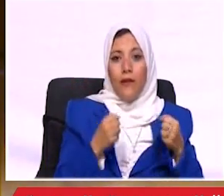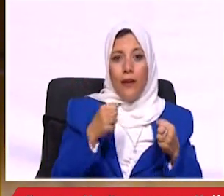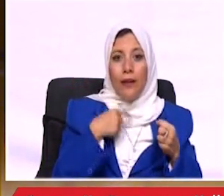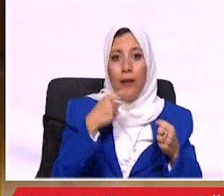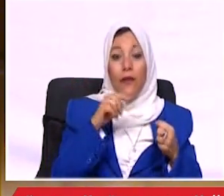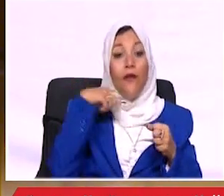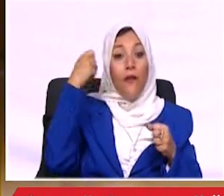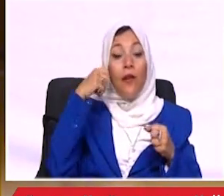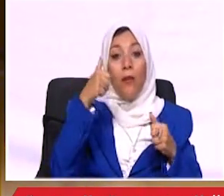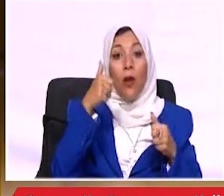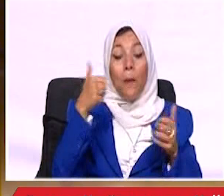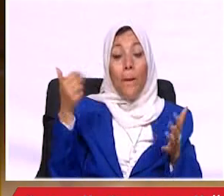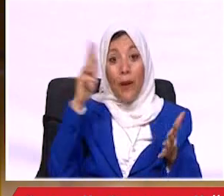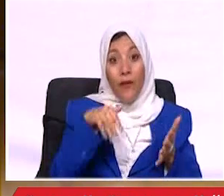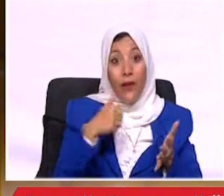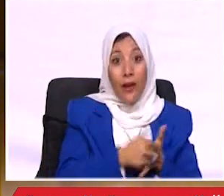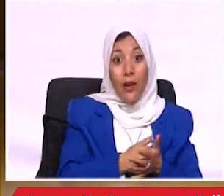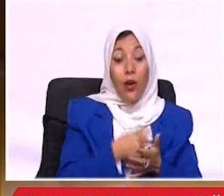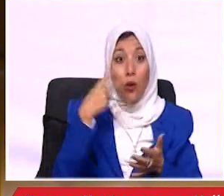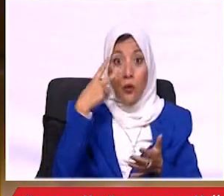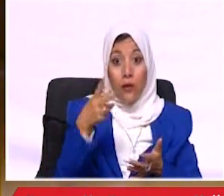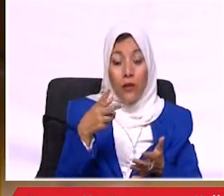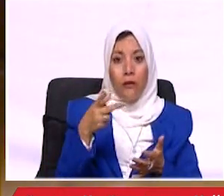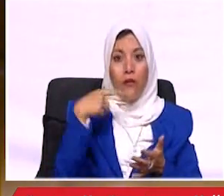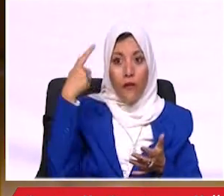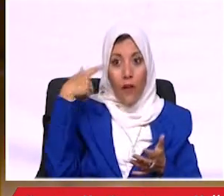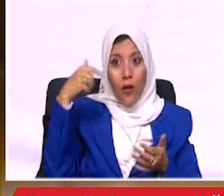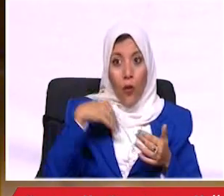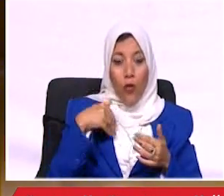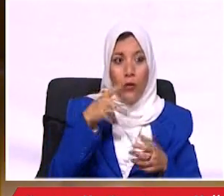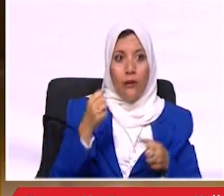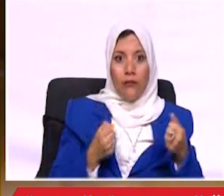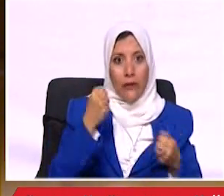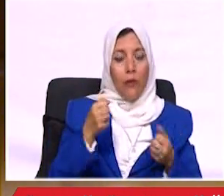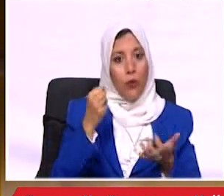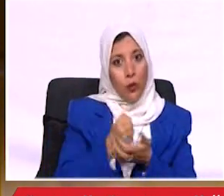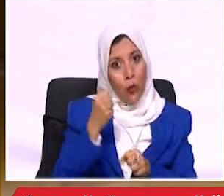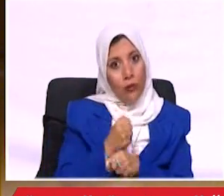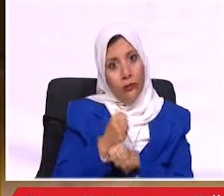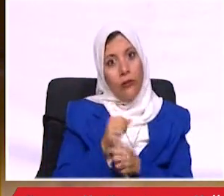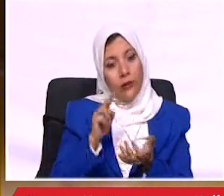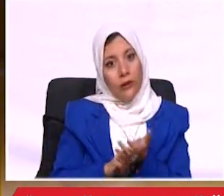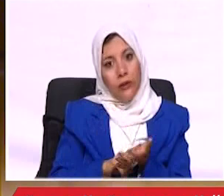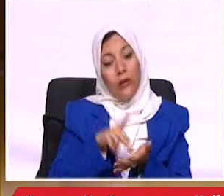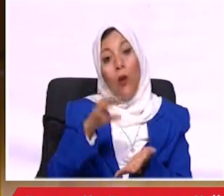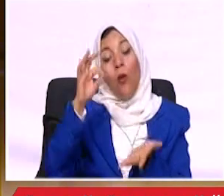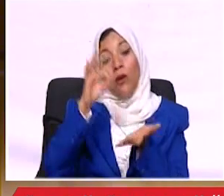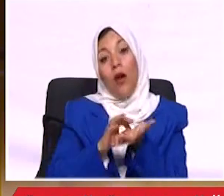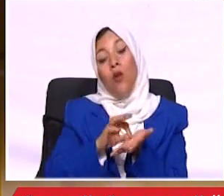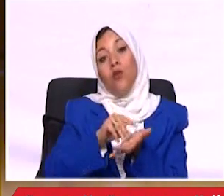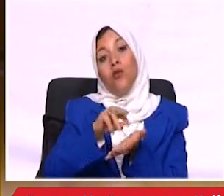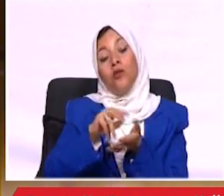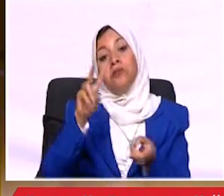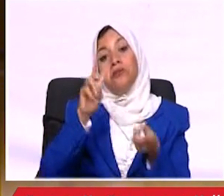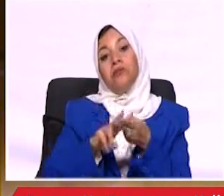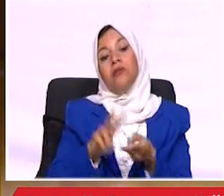فيلم حلو. وبعدها وبعد ما شفتك فيه توقعت، وغيري توقع ان يكون يعني بدايه بقى مشوار نجوميه.